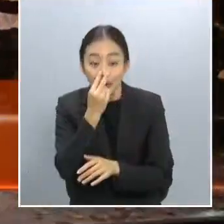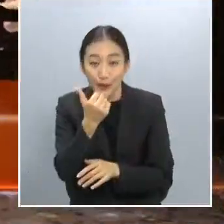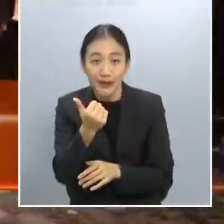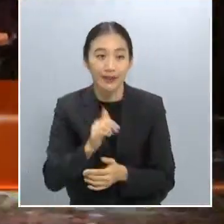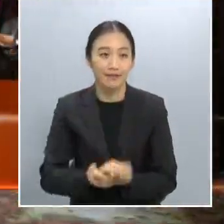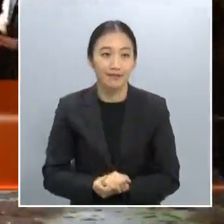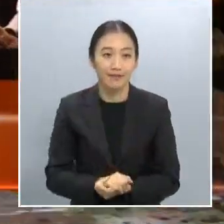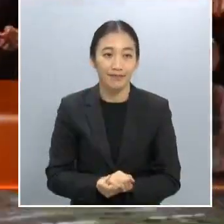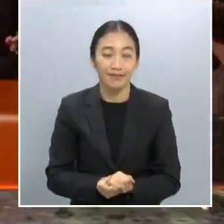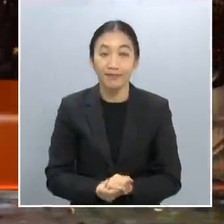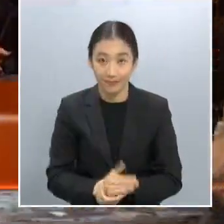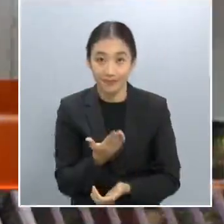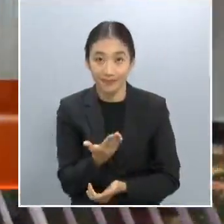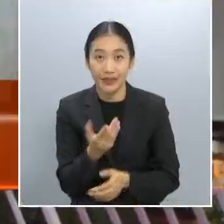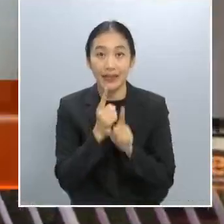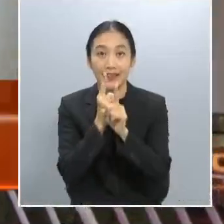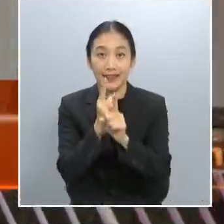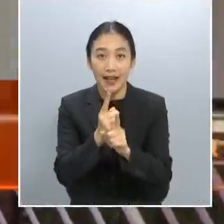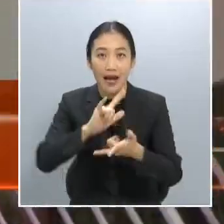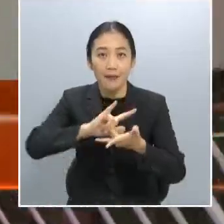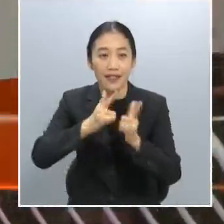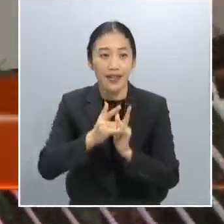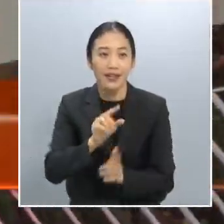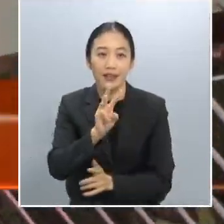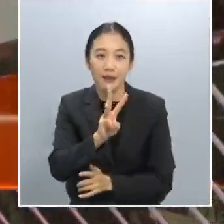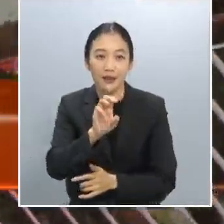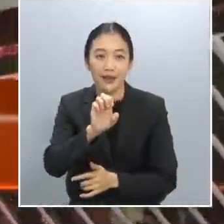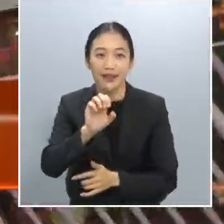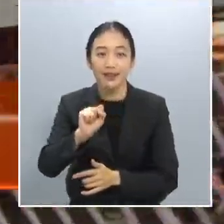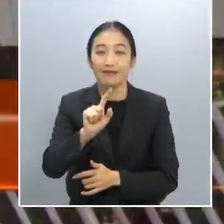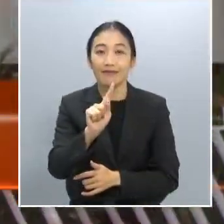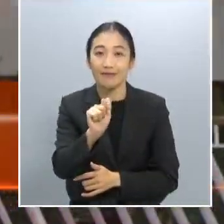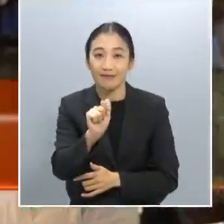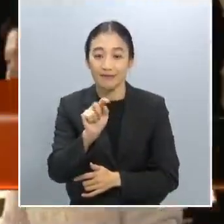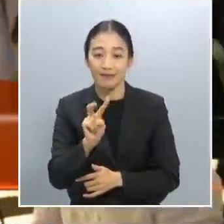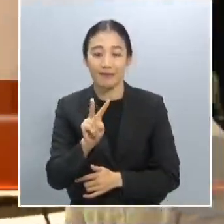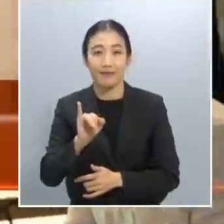สัตวเดียไปได้ค่ะนี่ Westview ซึ่ใหญ่โตมากเลยอ่ะ ทุกชม เฉินชวนนะครั และเราว